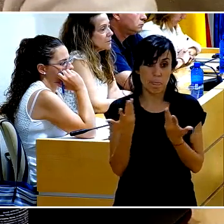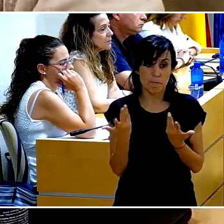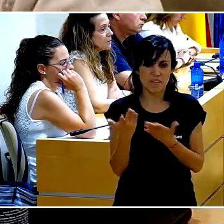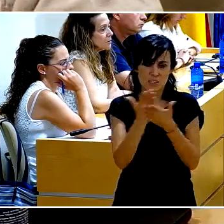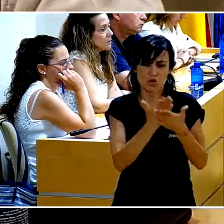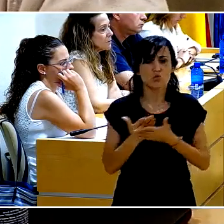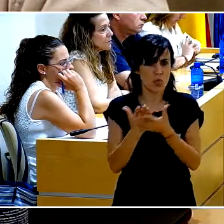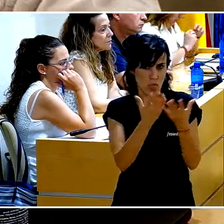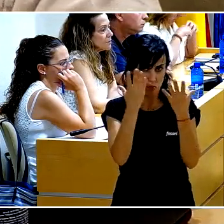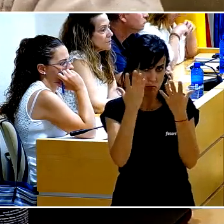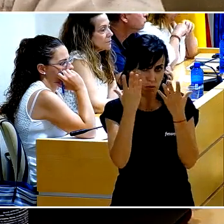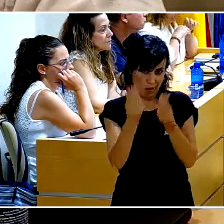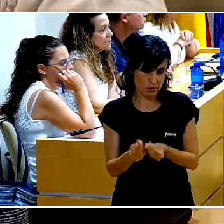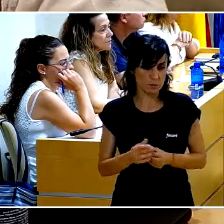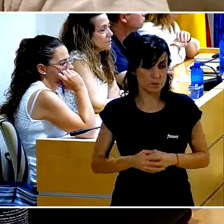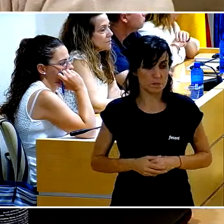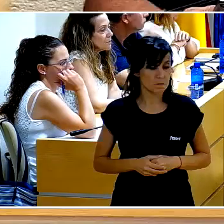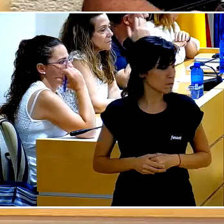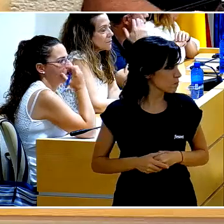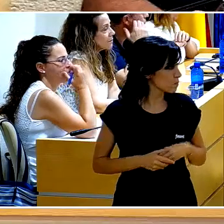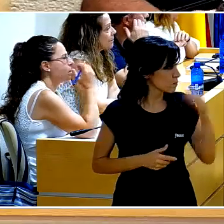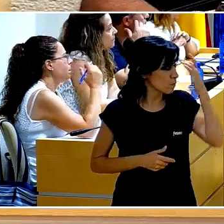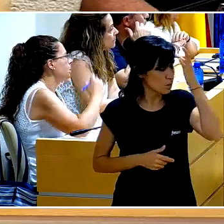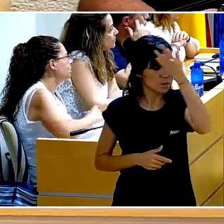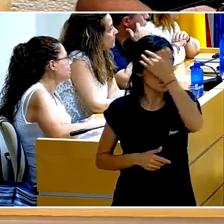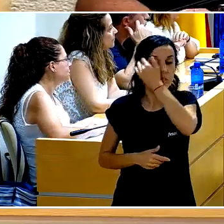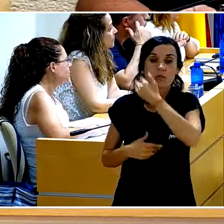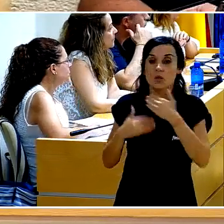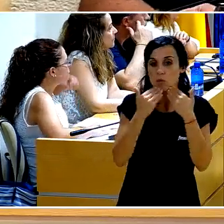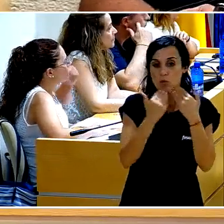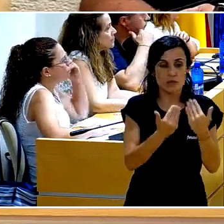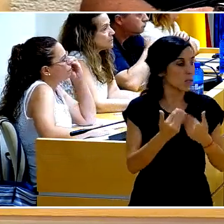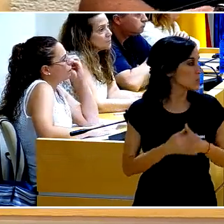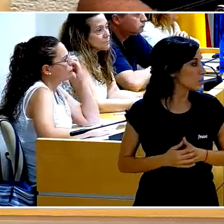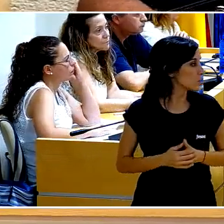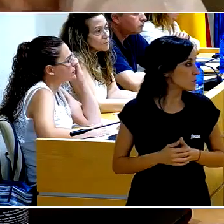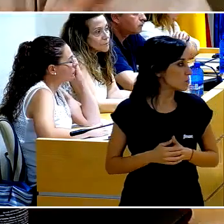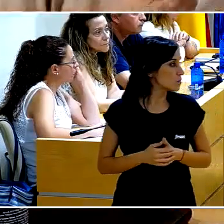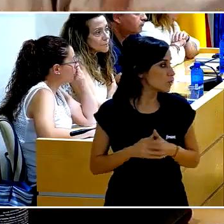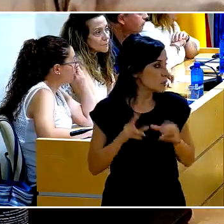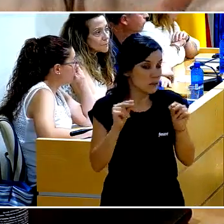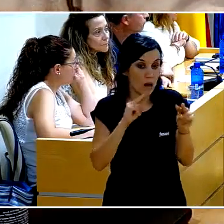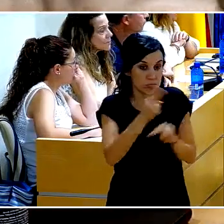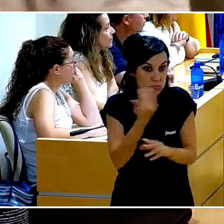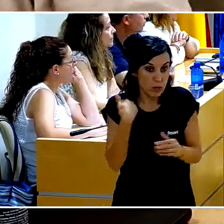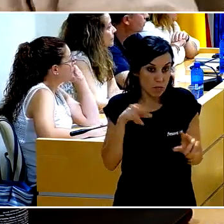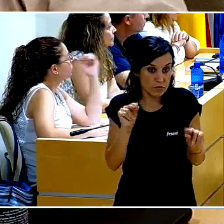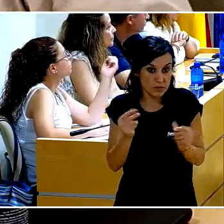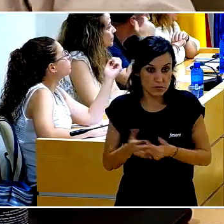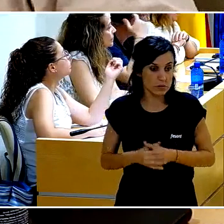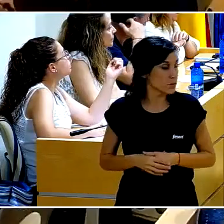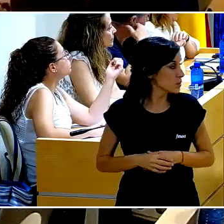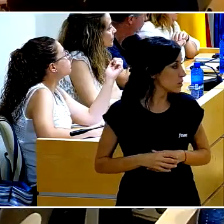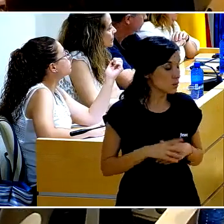estudiat molt durant aquests temps. Moltes gràcies. No, ja està, vull dir, això l'he contestat a vostè. Vostè ha fet la pregunta i l'ha